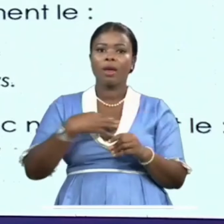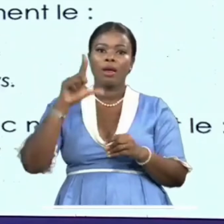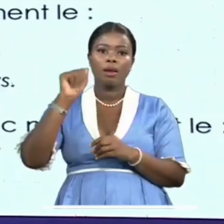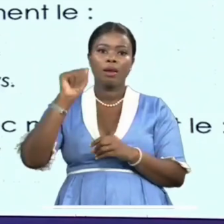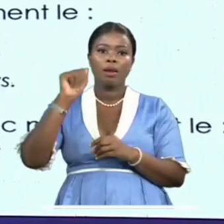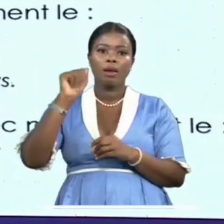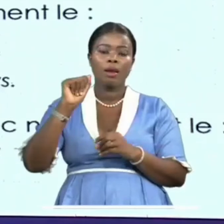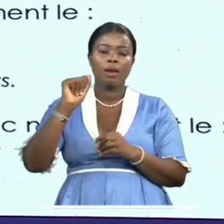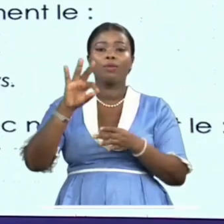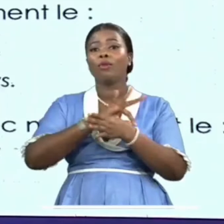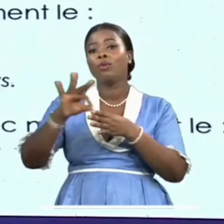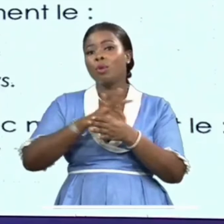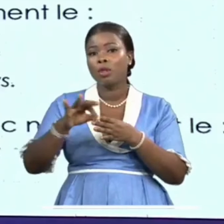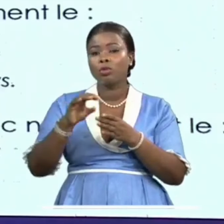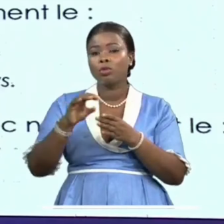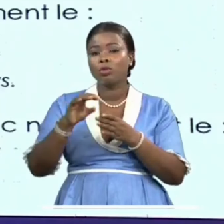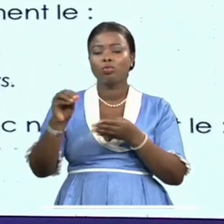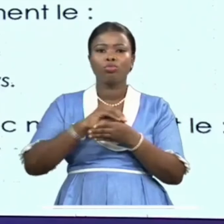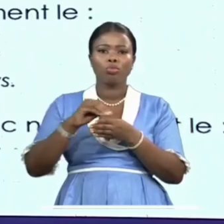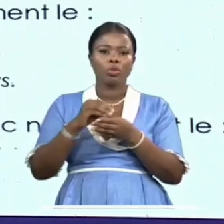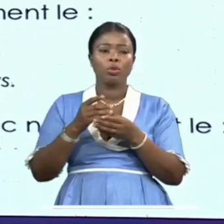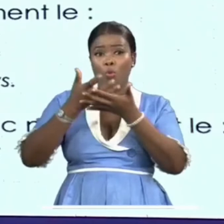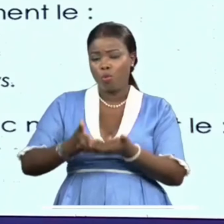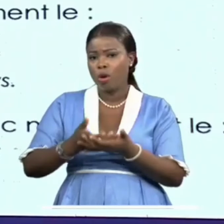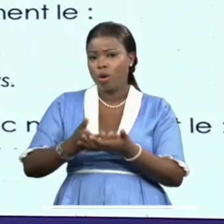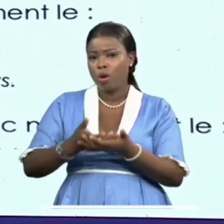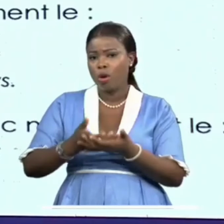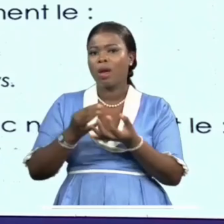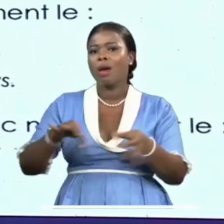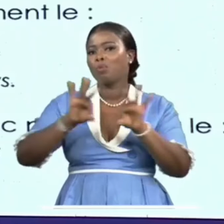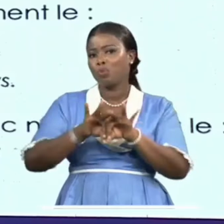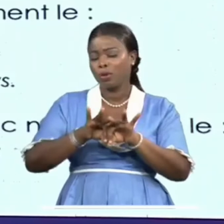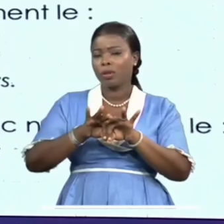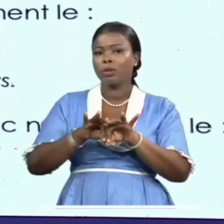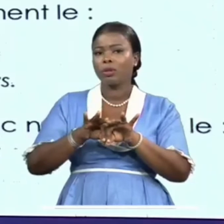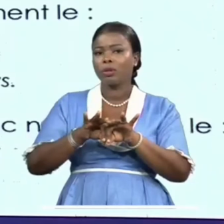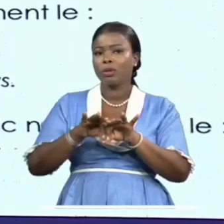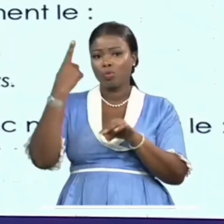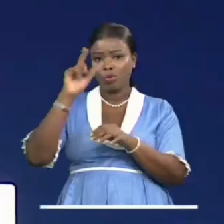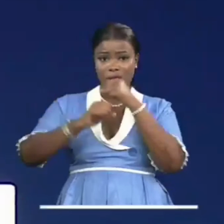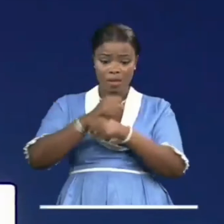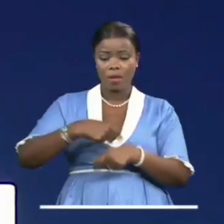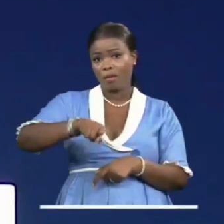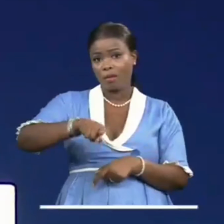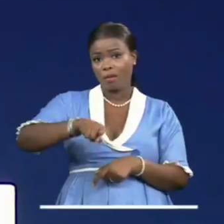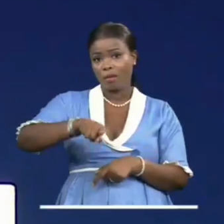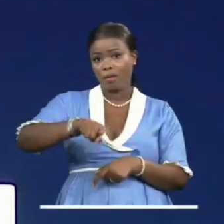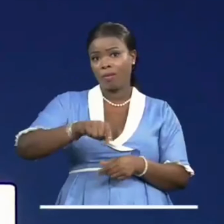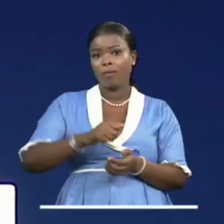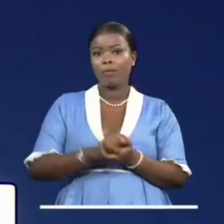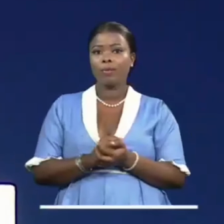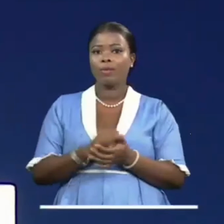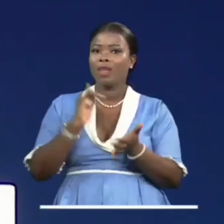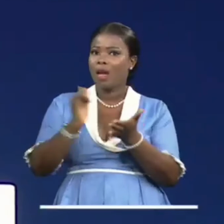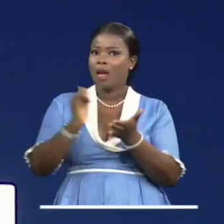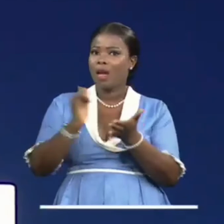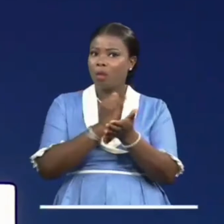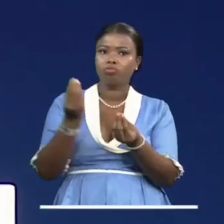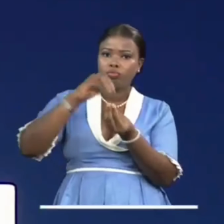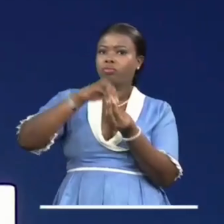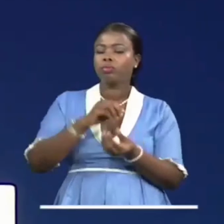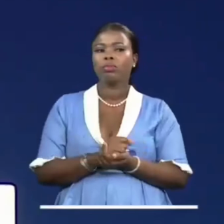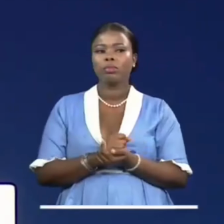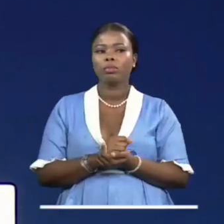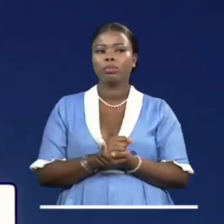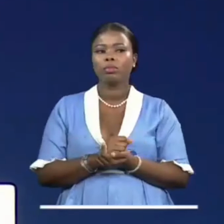l'eau on poid important on l'a dit le capital humain c'est fondamental pour les 5 prochaines années les Daras seront renforcés il y aura